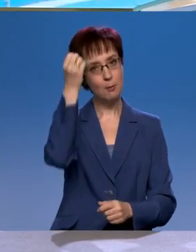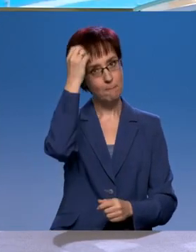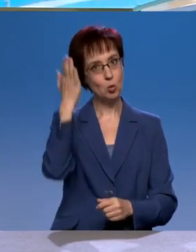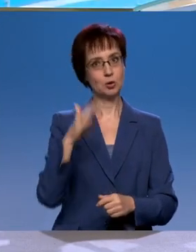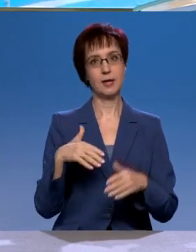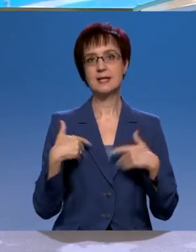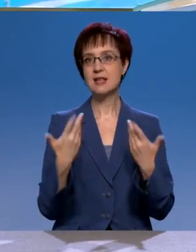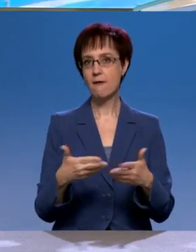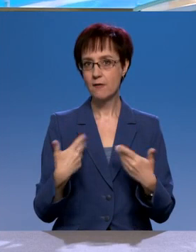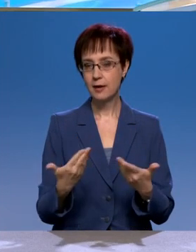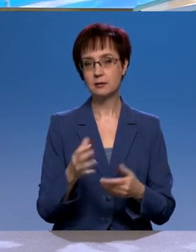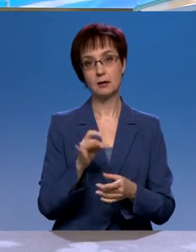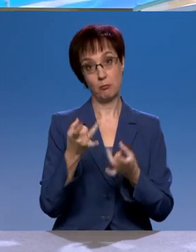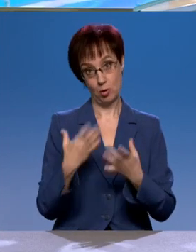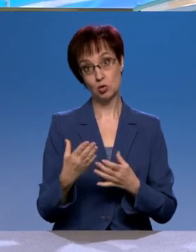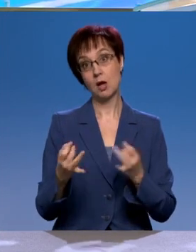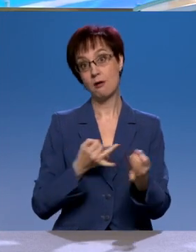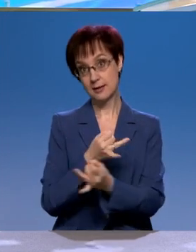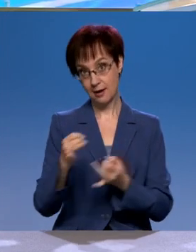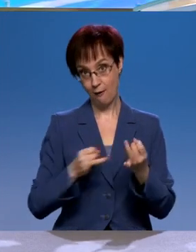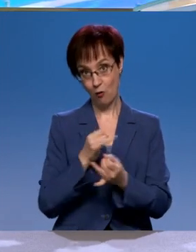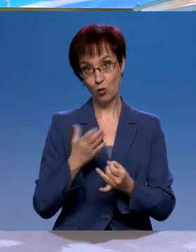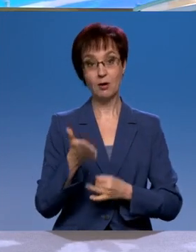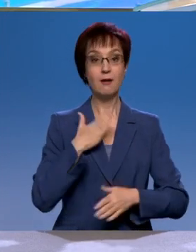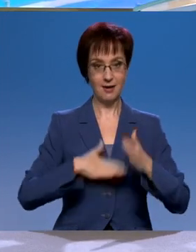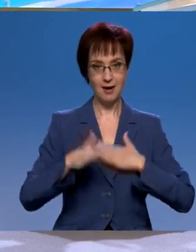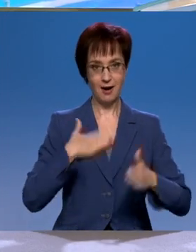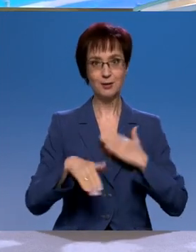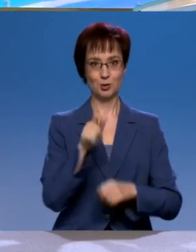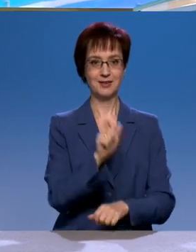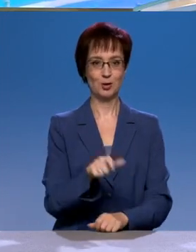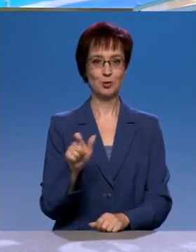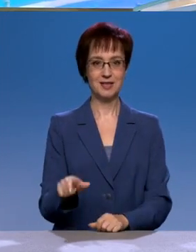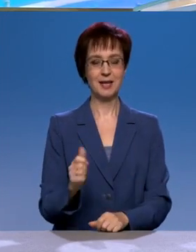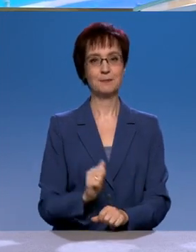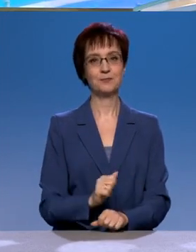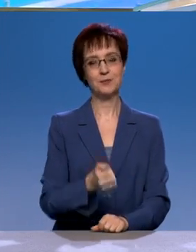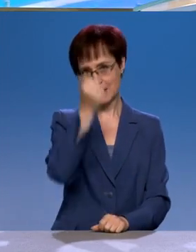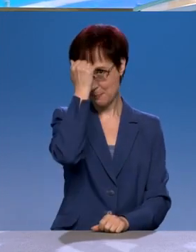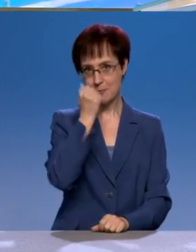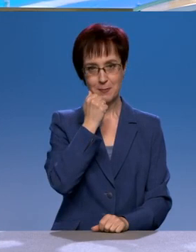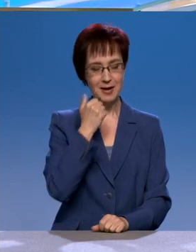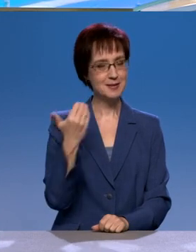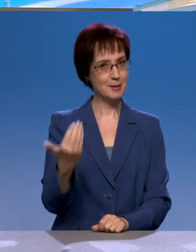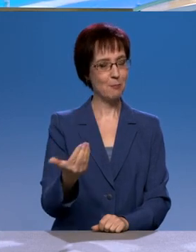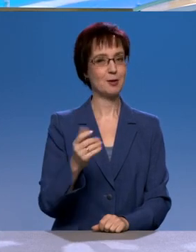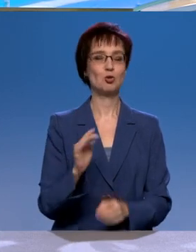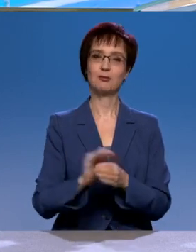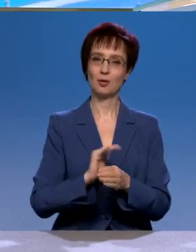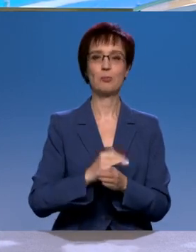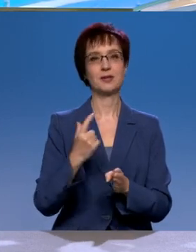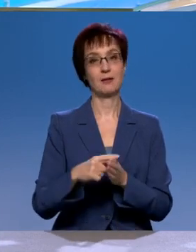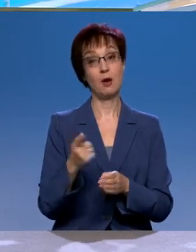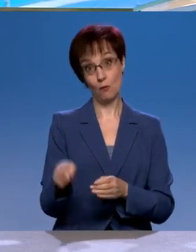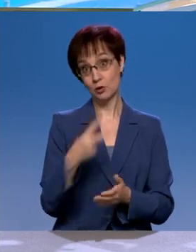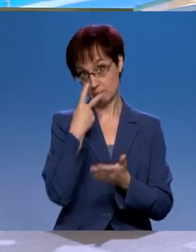разговор радует людей. Зоя, спасибо большое. Смотрите, спасибо. Какие у нас